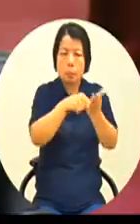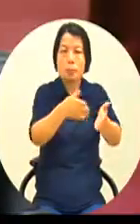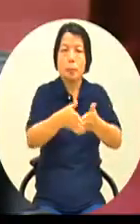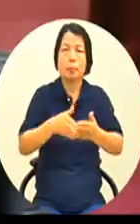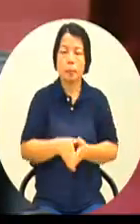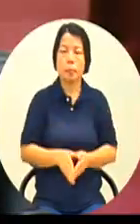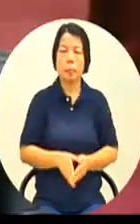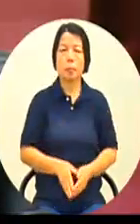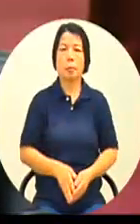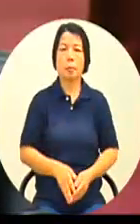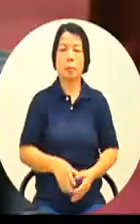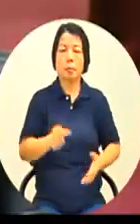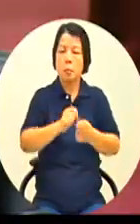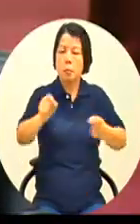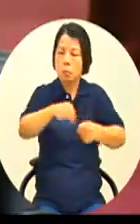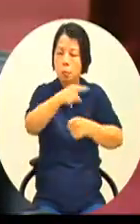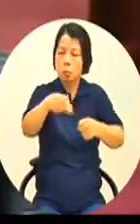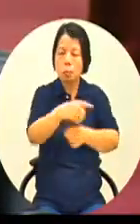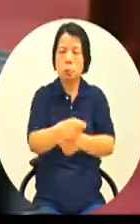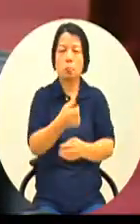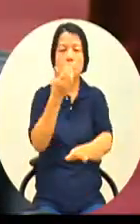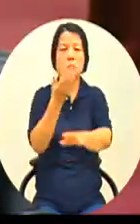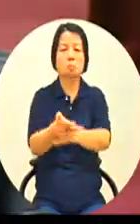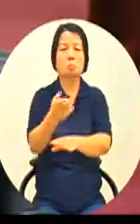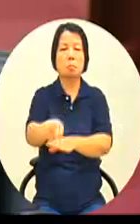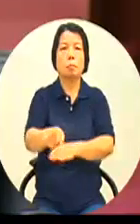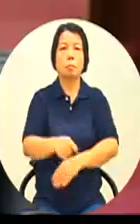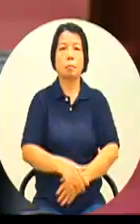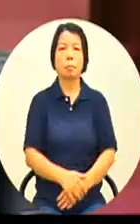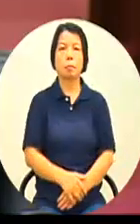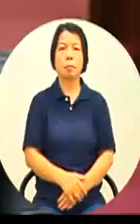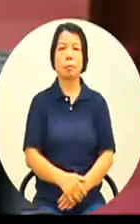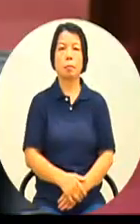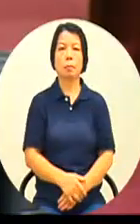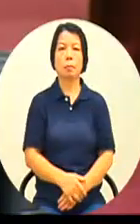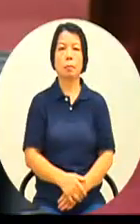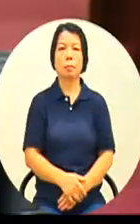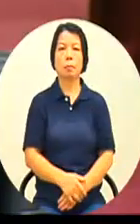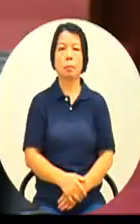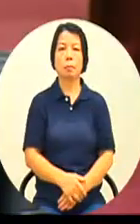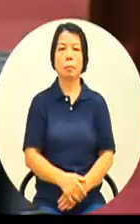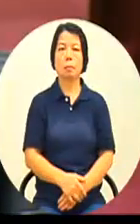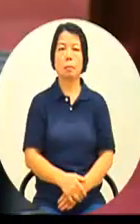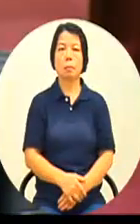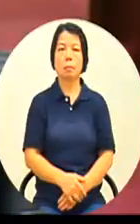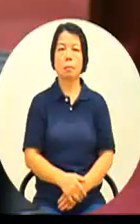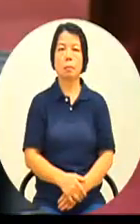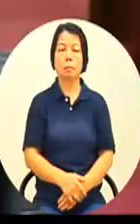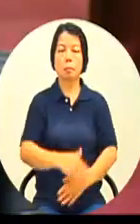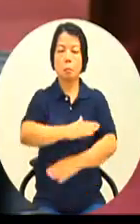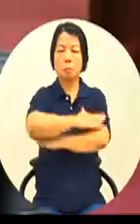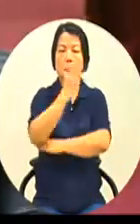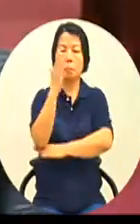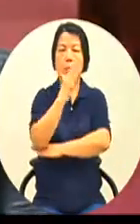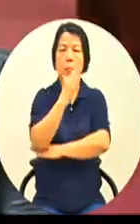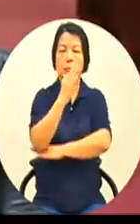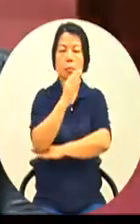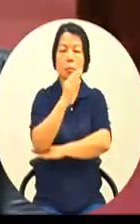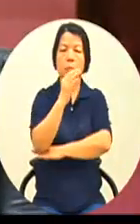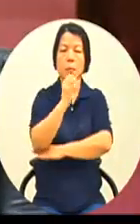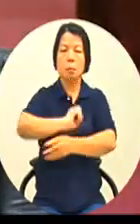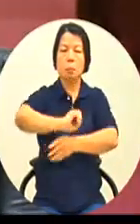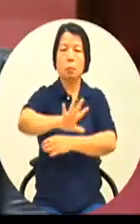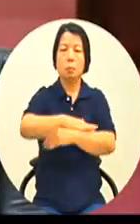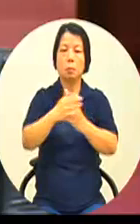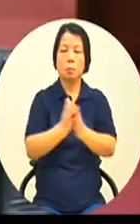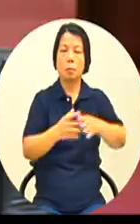底啊，对不对吼？永远就停住在那边嘛。个关键问题是讲，报纸咧报的，吼，媒体咧报的，对不对吼？高